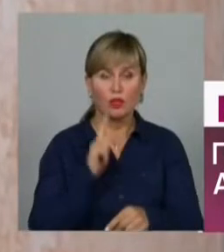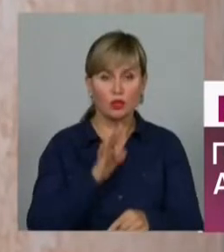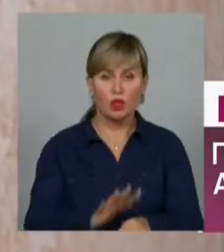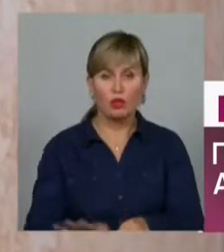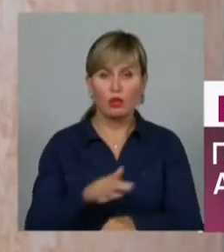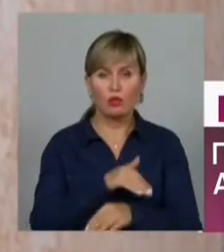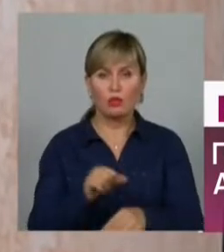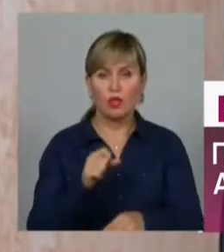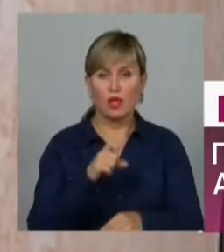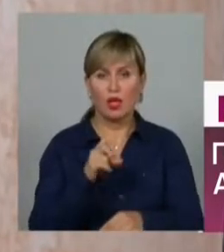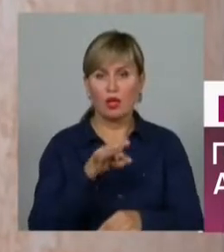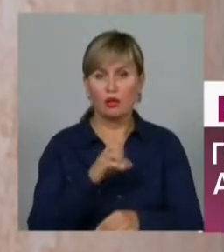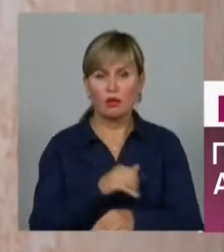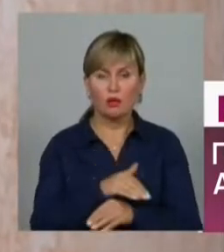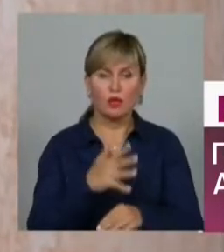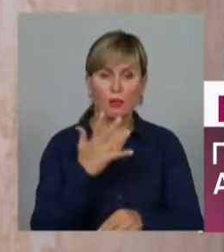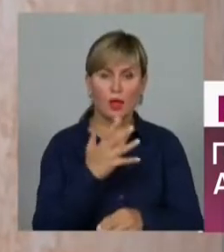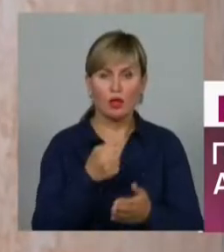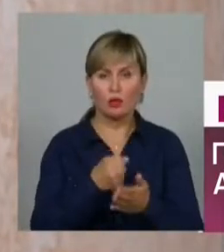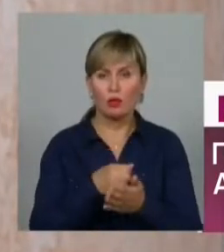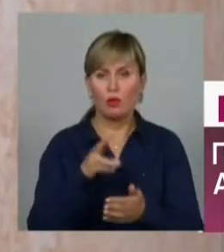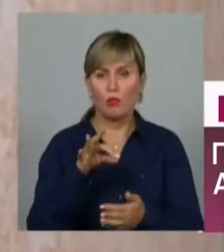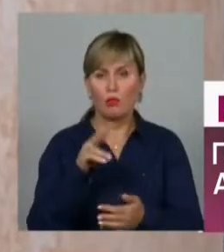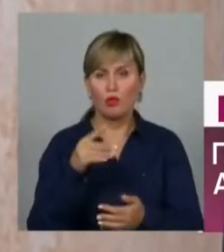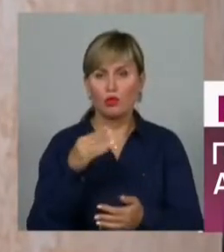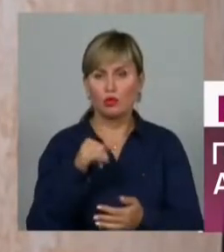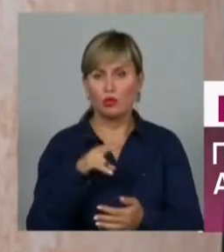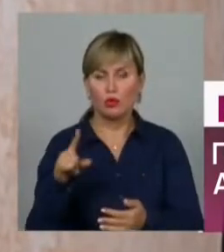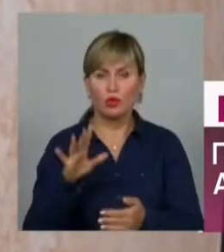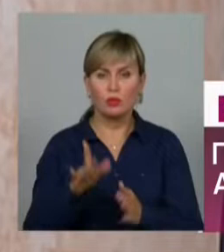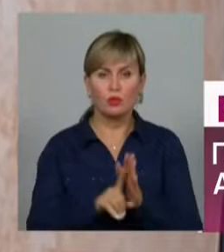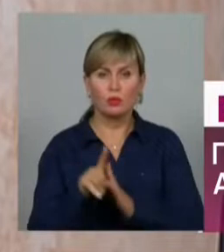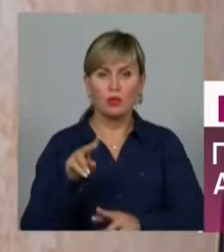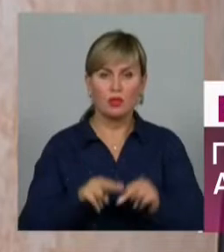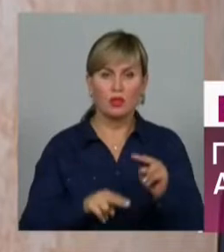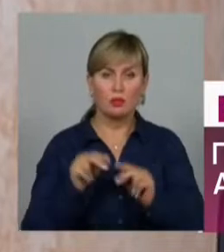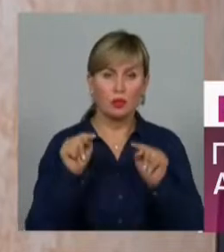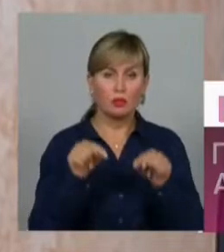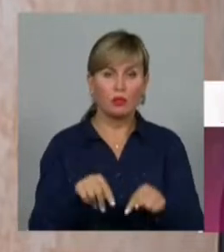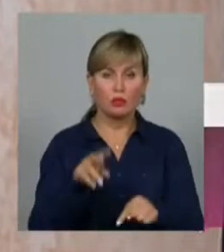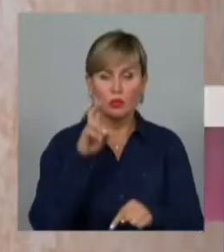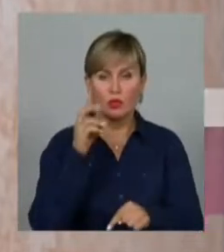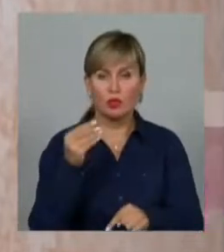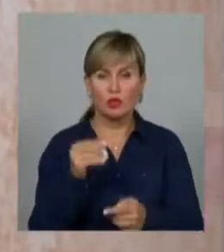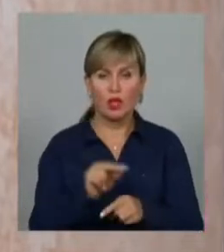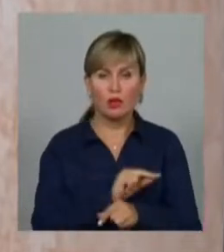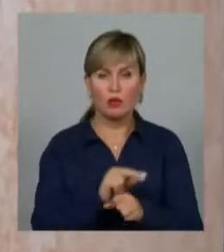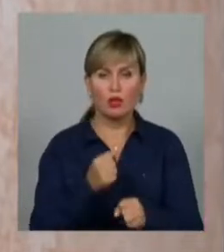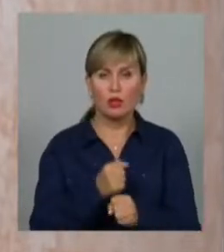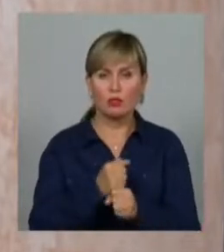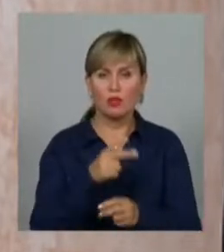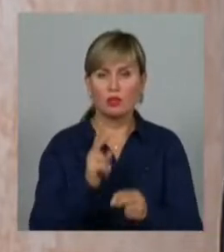по улице аханова от улицы 5 домом ушел и приступим к строительству при поступлении бюджета ремонтные работы